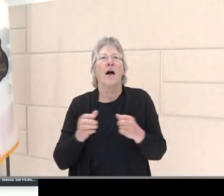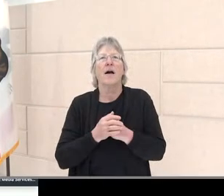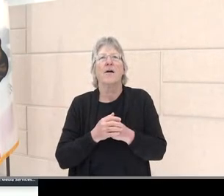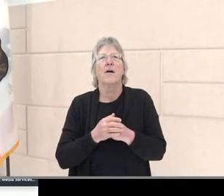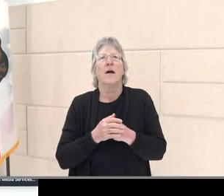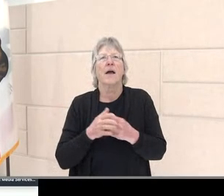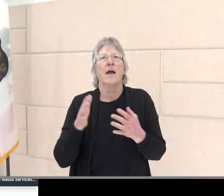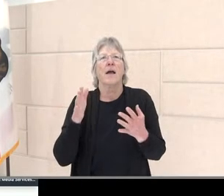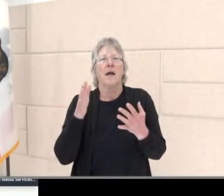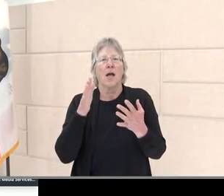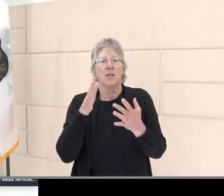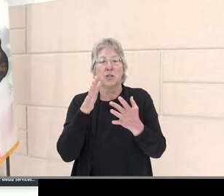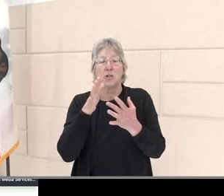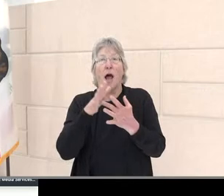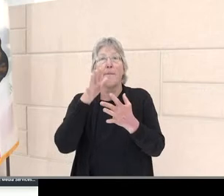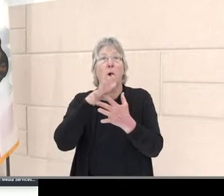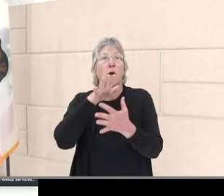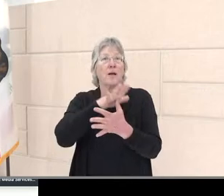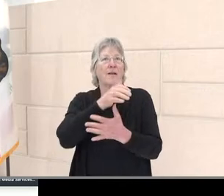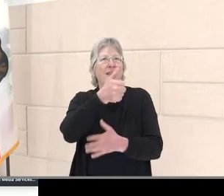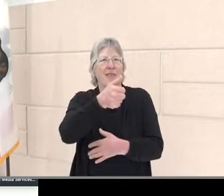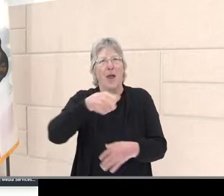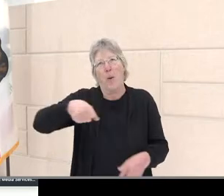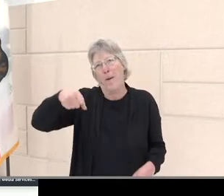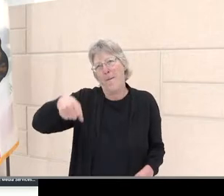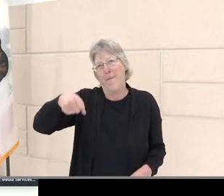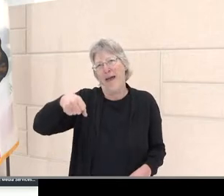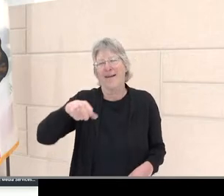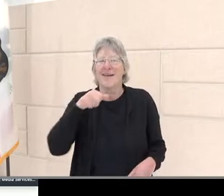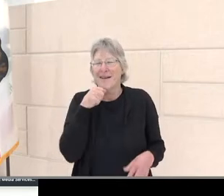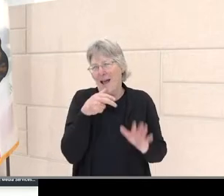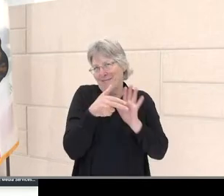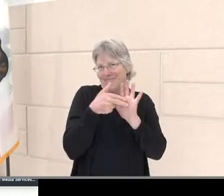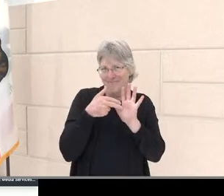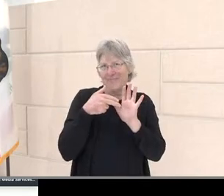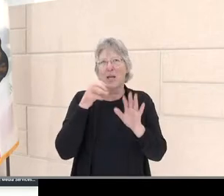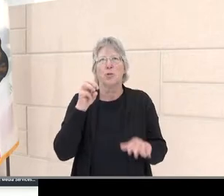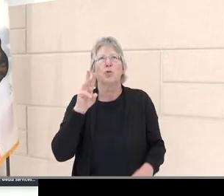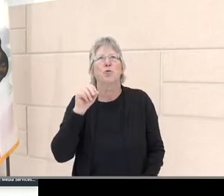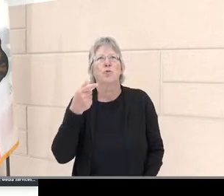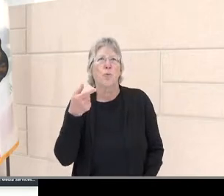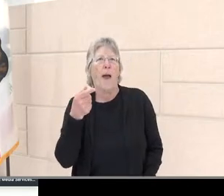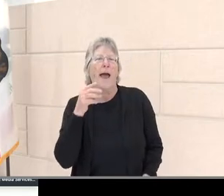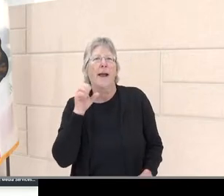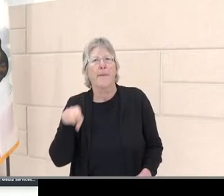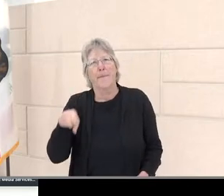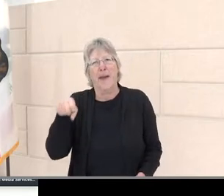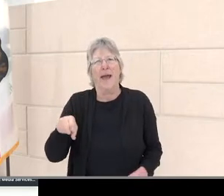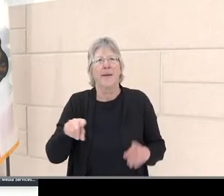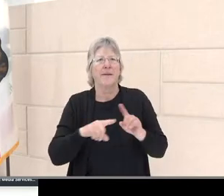យើងបានចែកសិស្សថ្នាក់ទី10 11 12អំពីថងផងដែរ